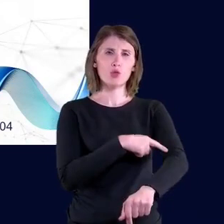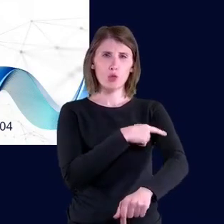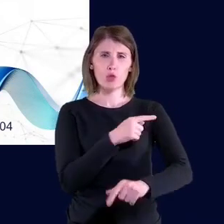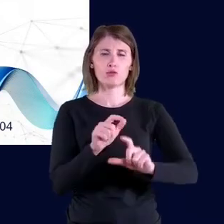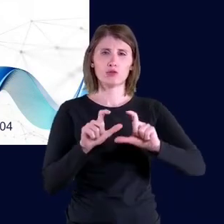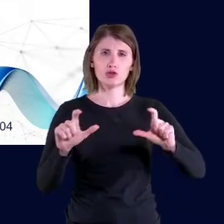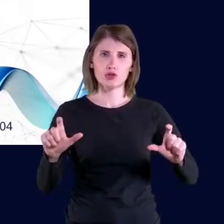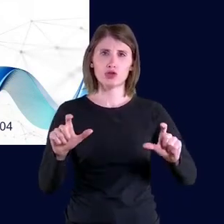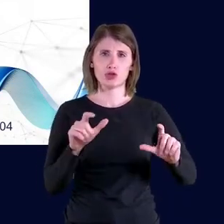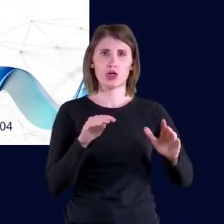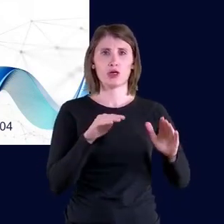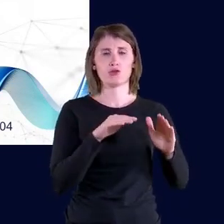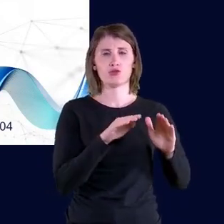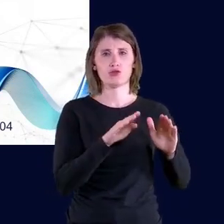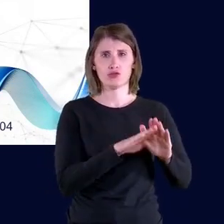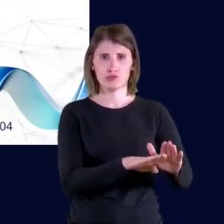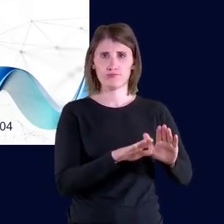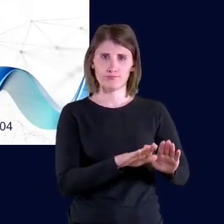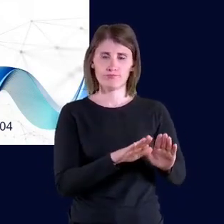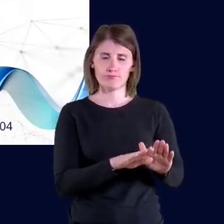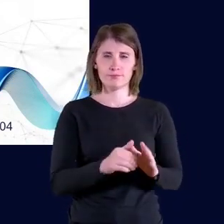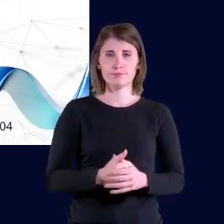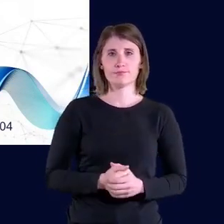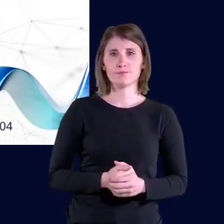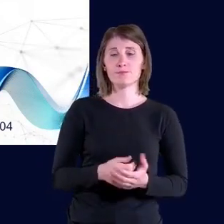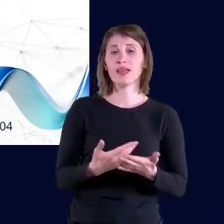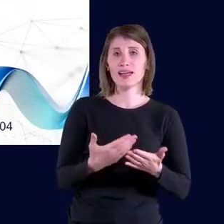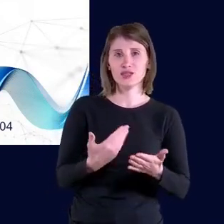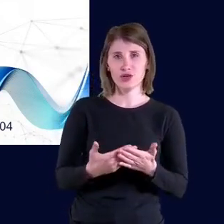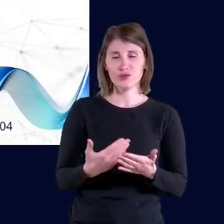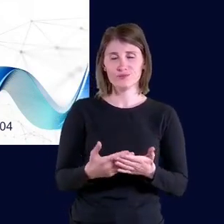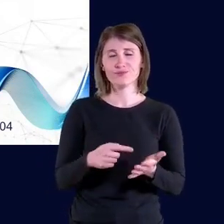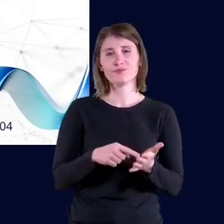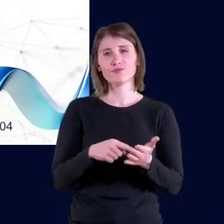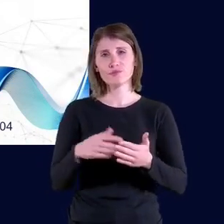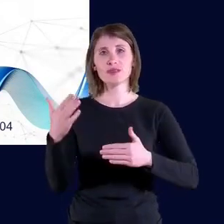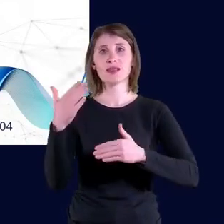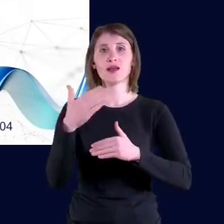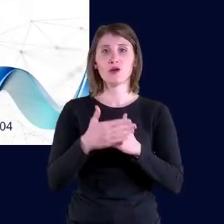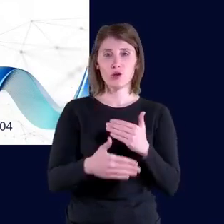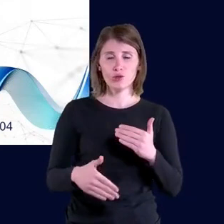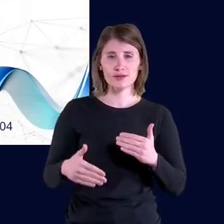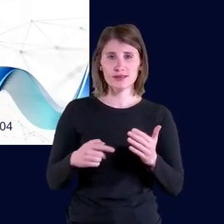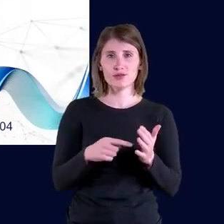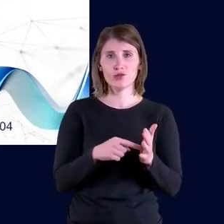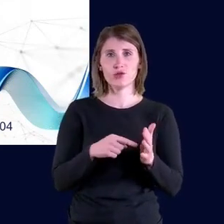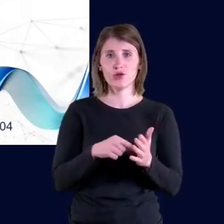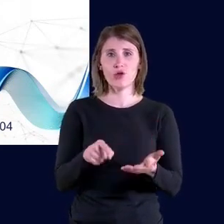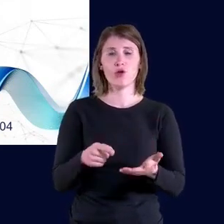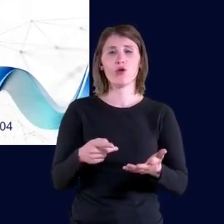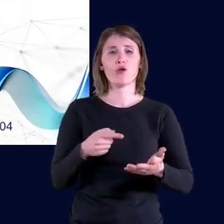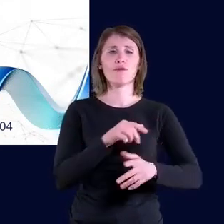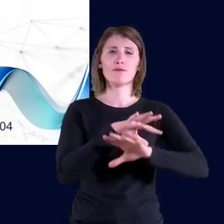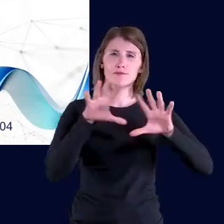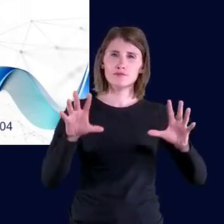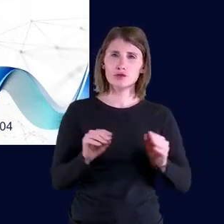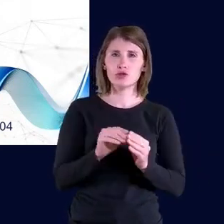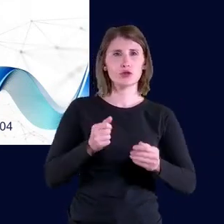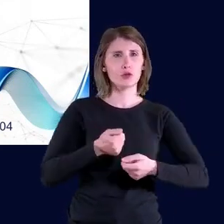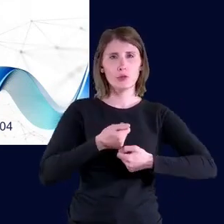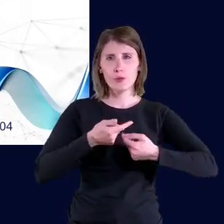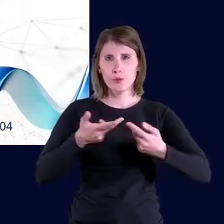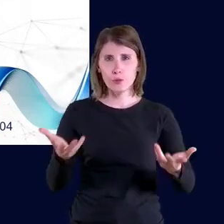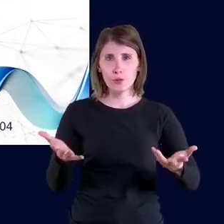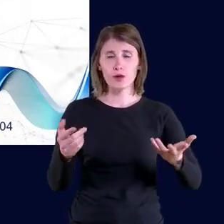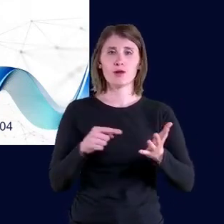składowanie nie po to aby na samym końcu ostatecznie udostępnić te obiekty w